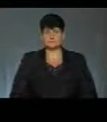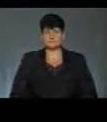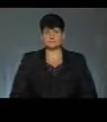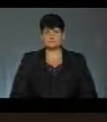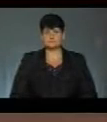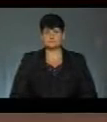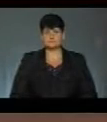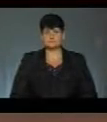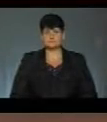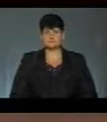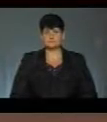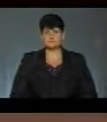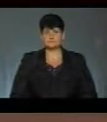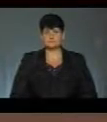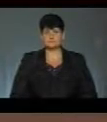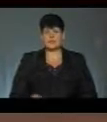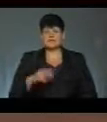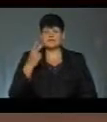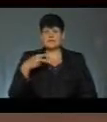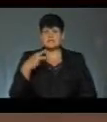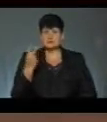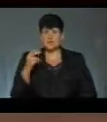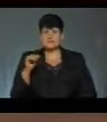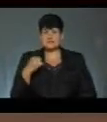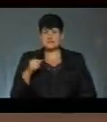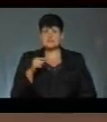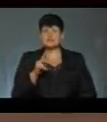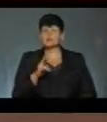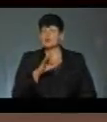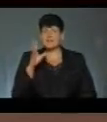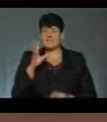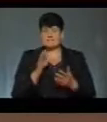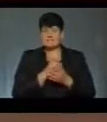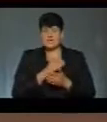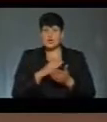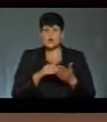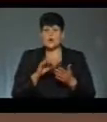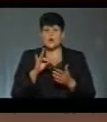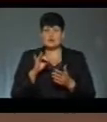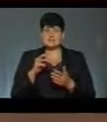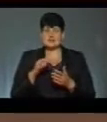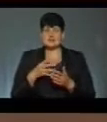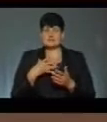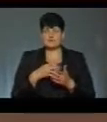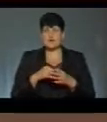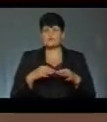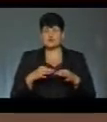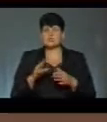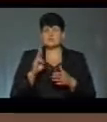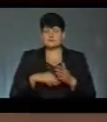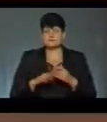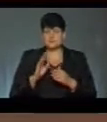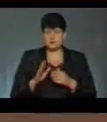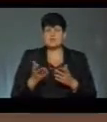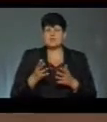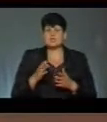Тернопіль. З 22 серпня тих, хто не встиг розмитнити свої авто на євро-номерах, штрафуватимуть. Які штрафи